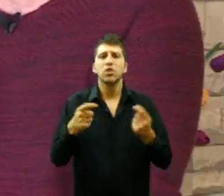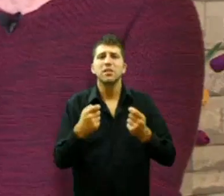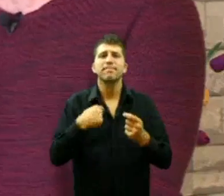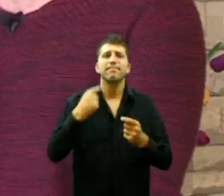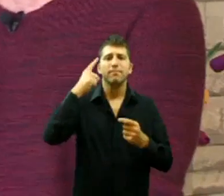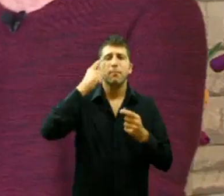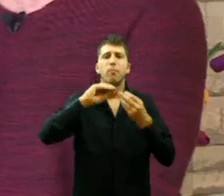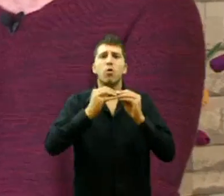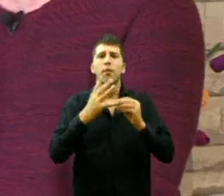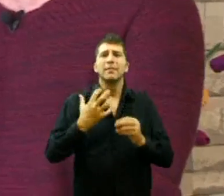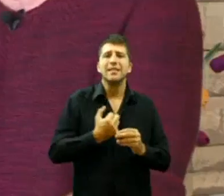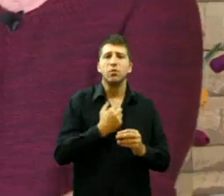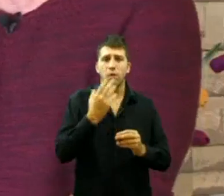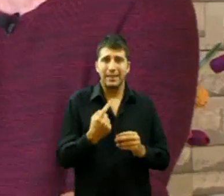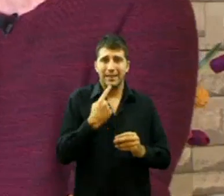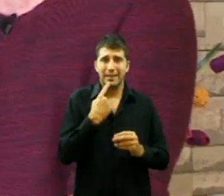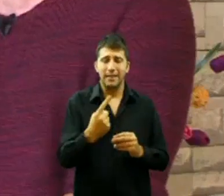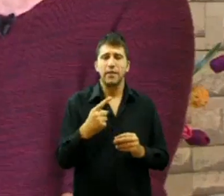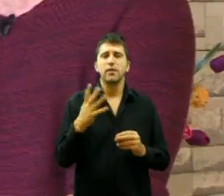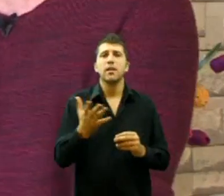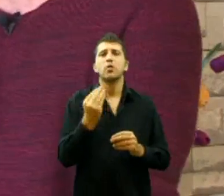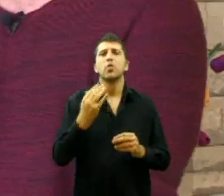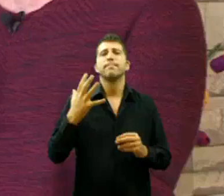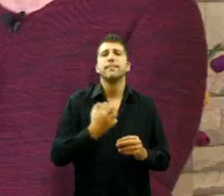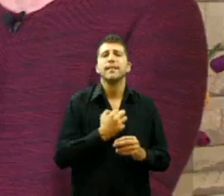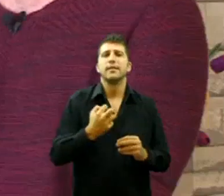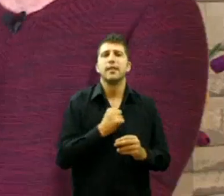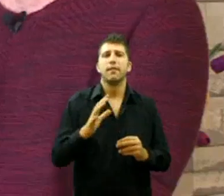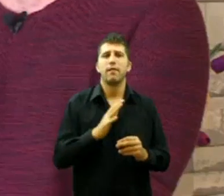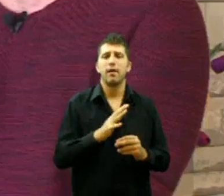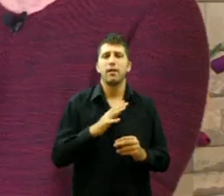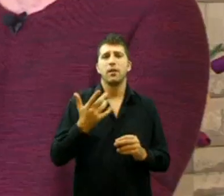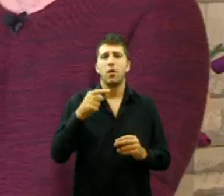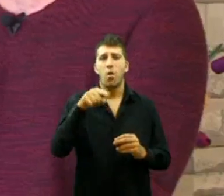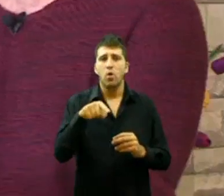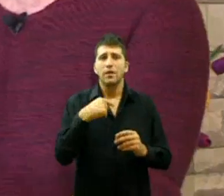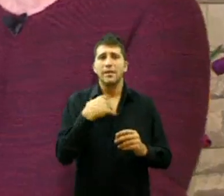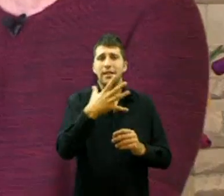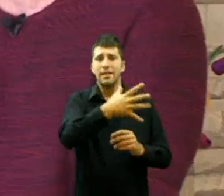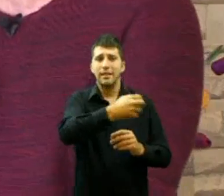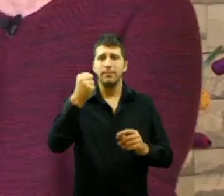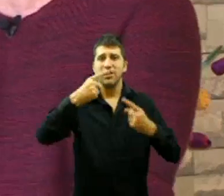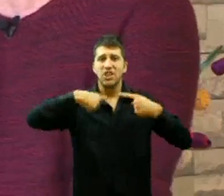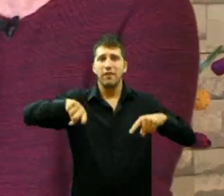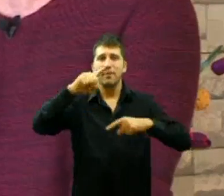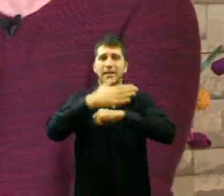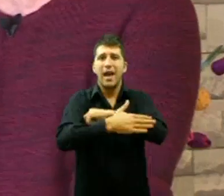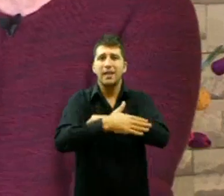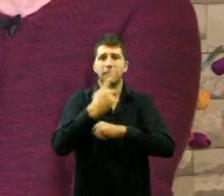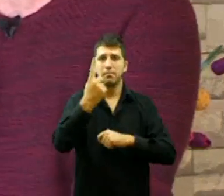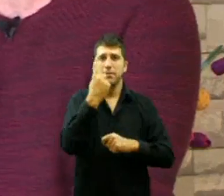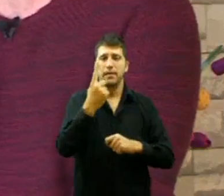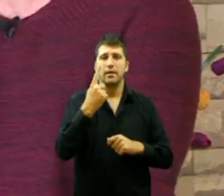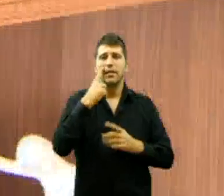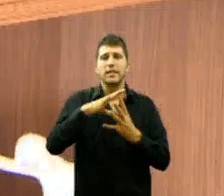çıkacağım derse daha çok sıkıntıya girer. Bir de onu oradan tutup çıkaracak çevresinde bir yardımcısı